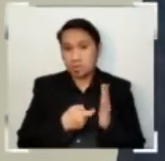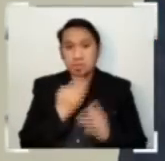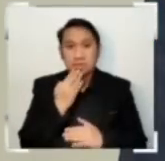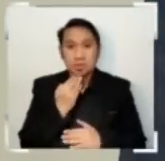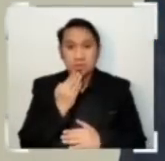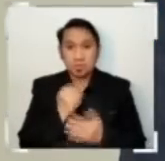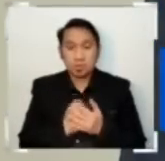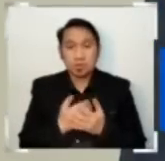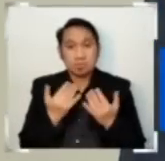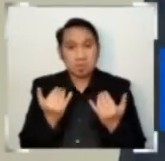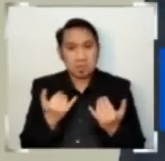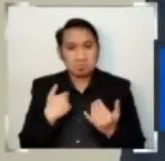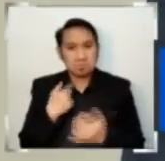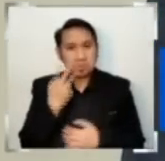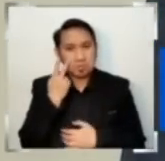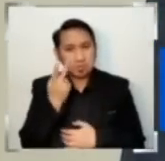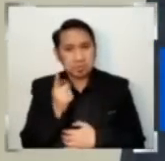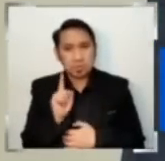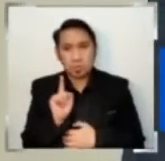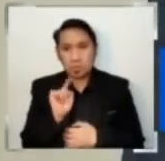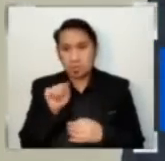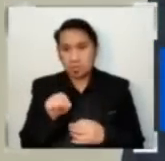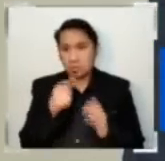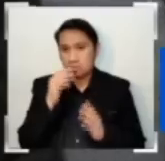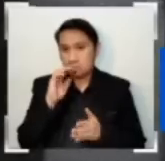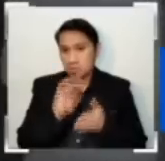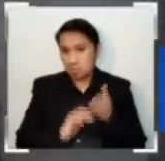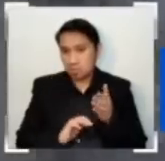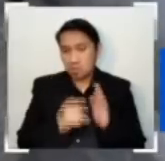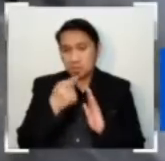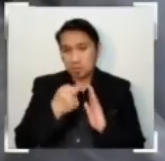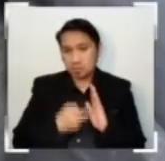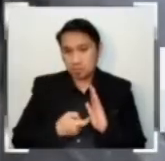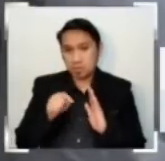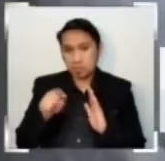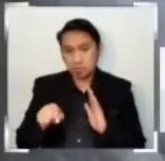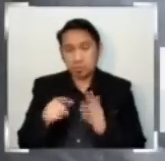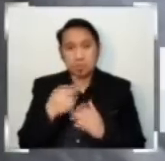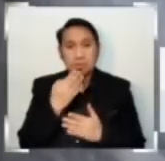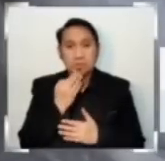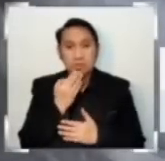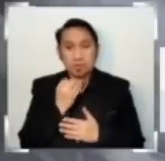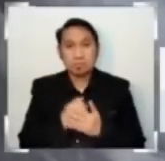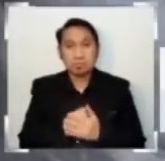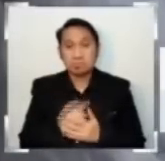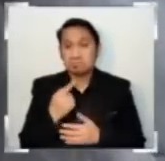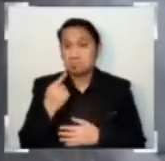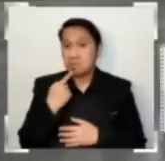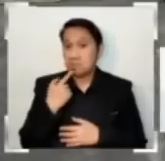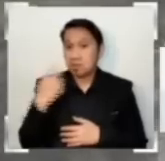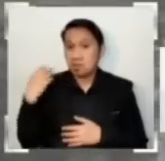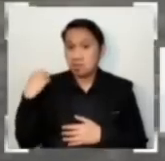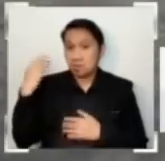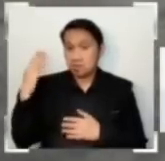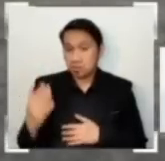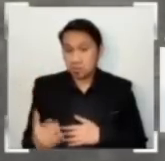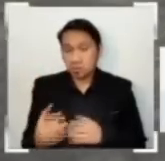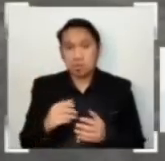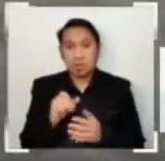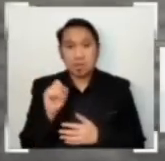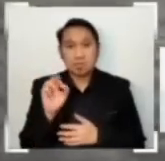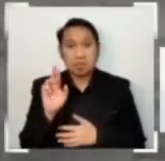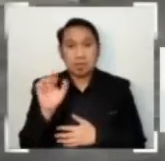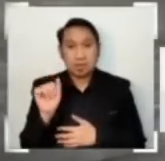sa ngayon ang atin pong pagbaba ng presyo sa ating mga merkado. Ayon sa isang opisyal ng Sugar Regulatory Administration, aprobado